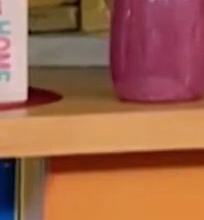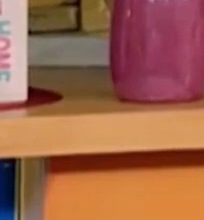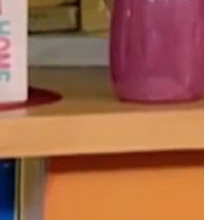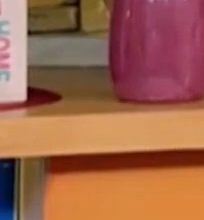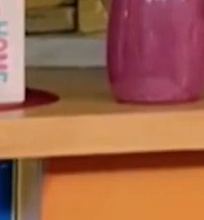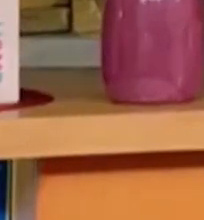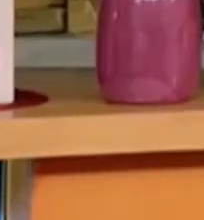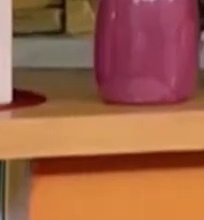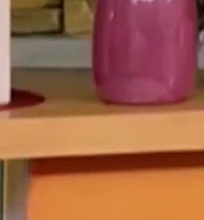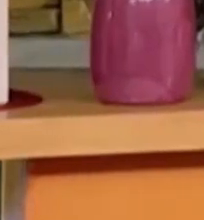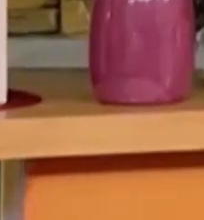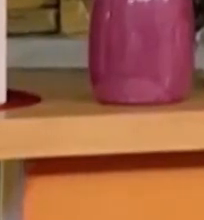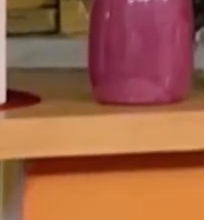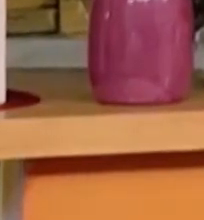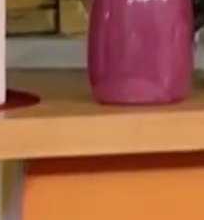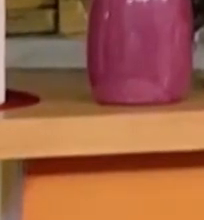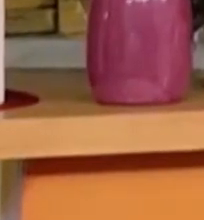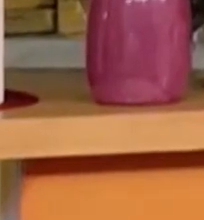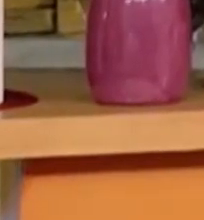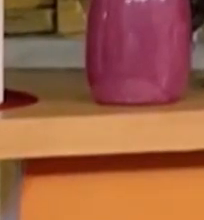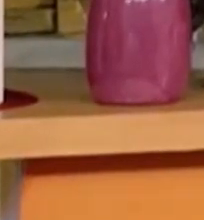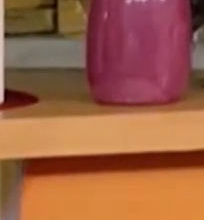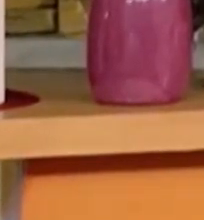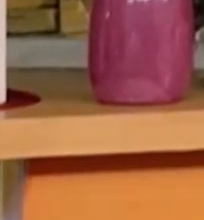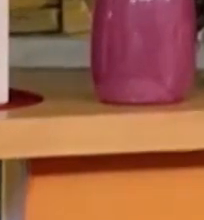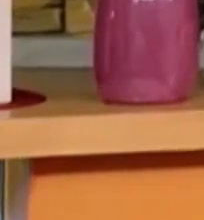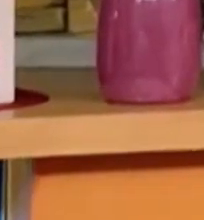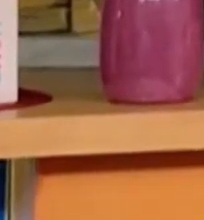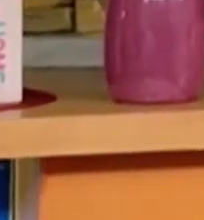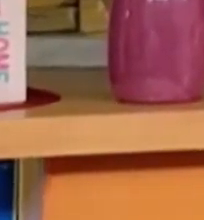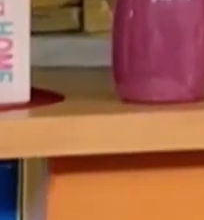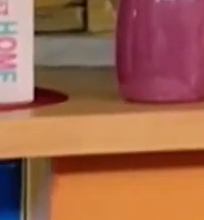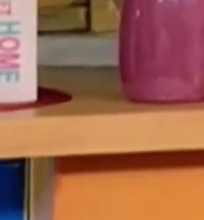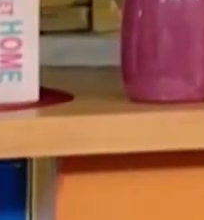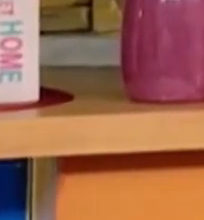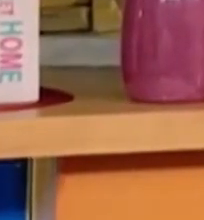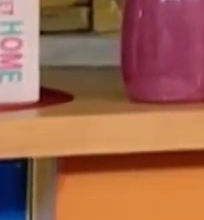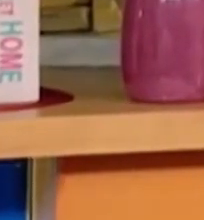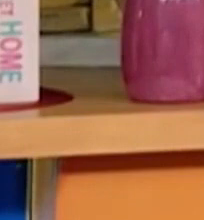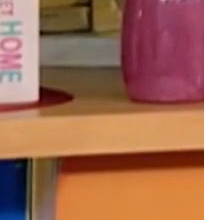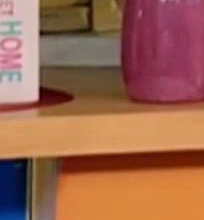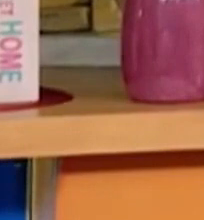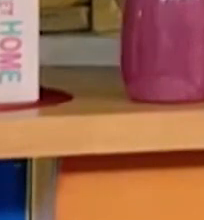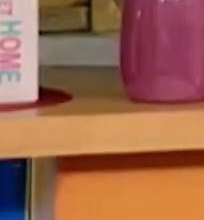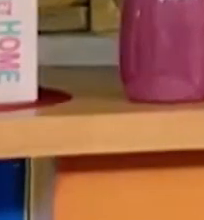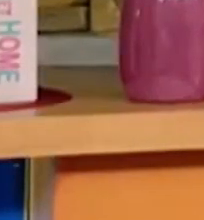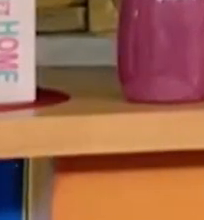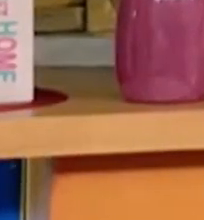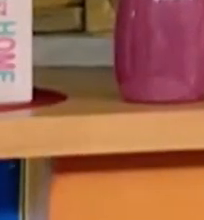I-click lang ang subscribe button. At sa mga kapuso abroad, maaari kaming masubaybayan